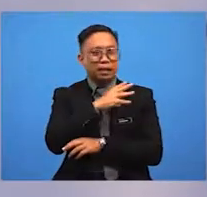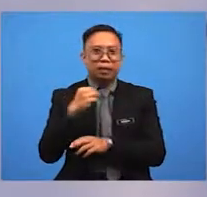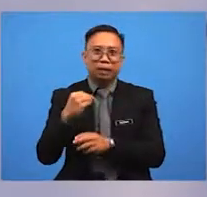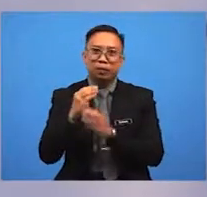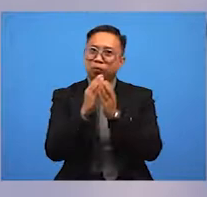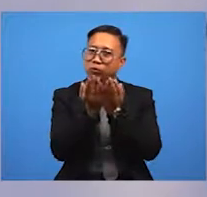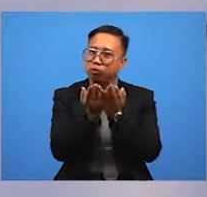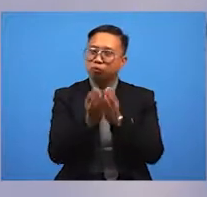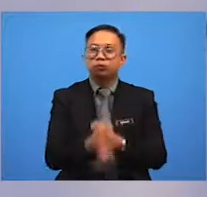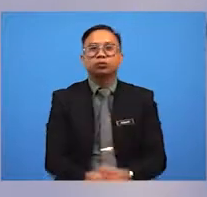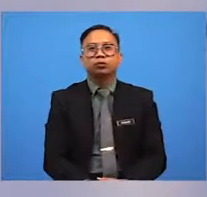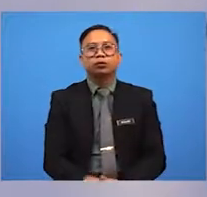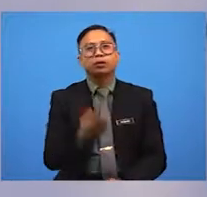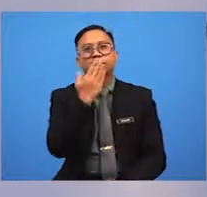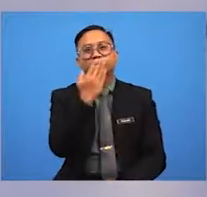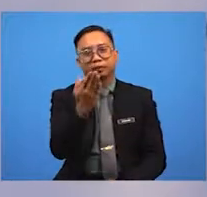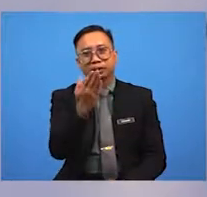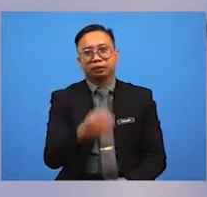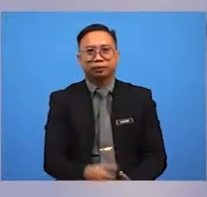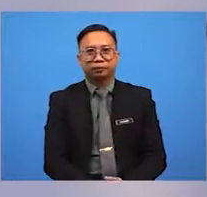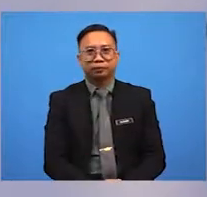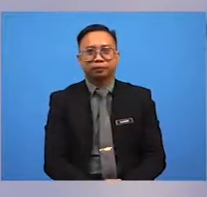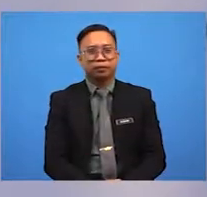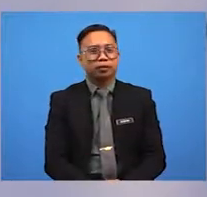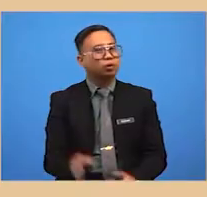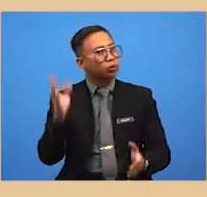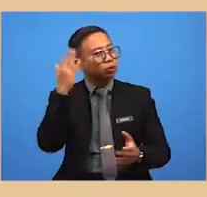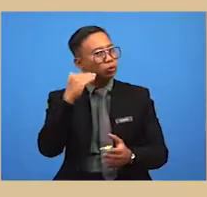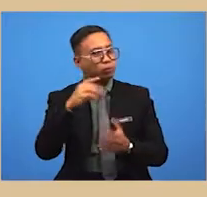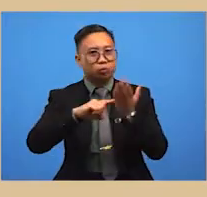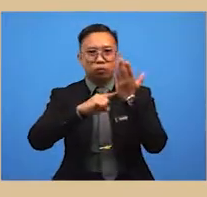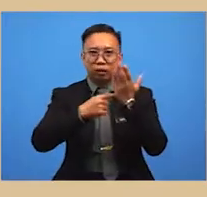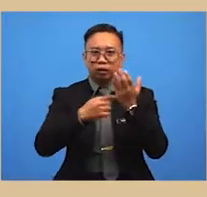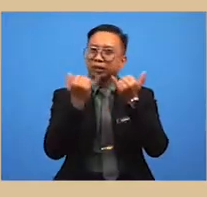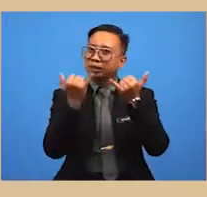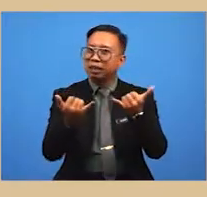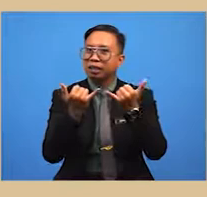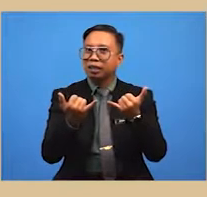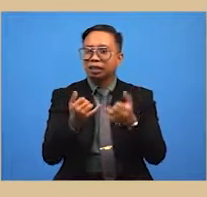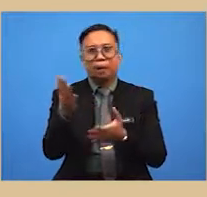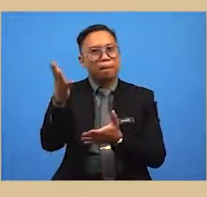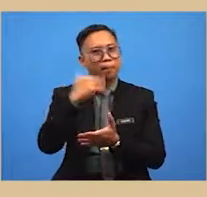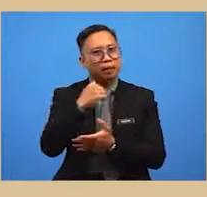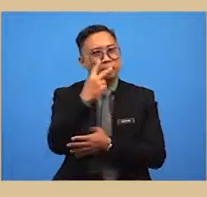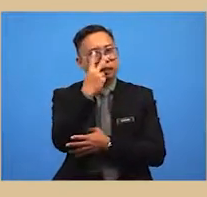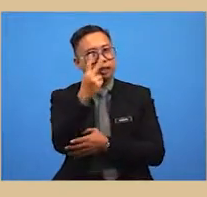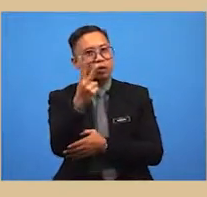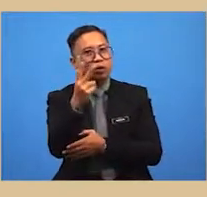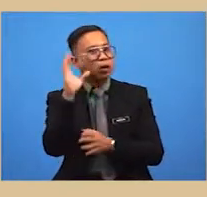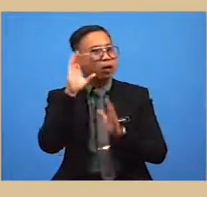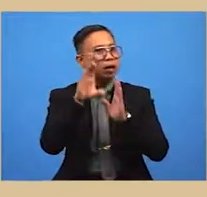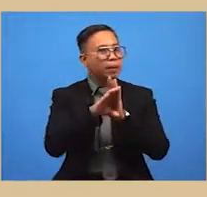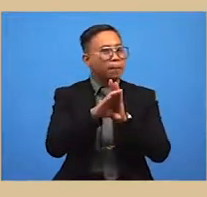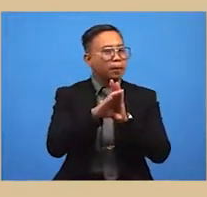catatan? Terima kasih. Jom kita mulakan. Sekarang, mari kita perhatikan gambar